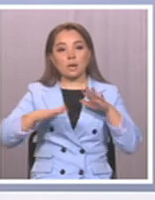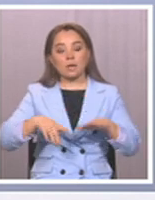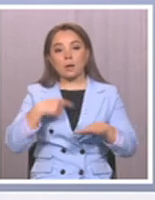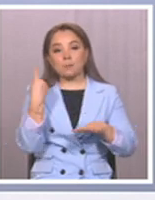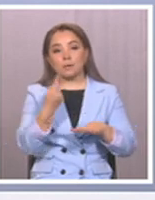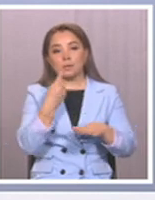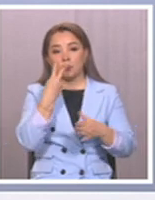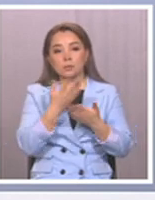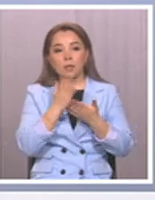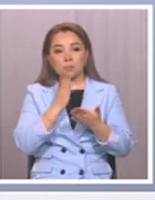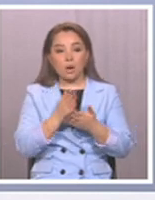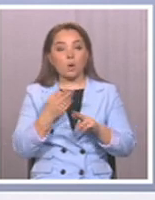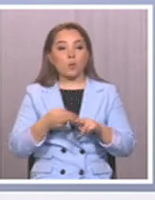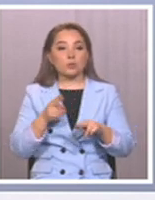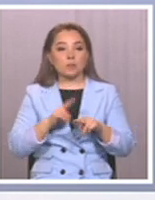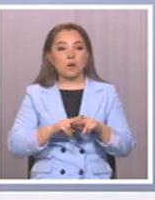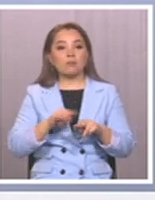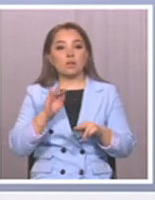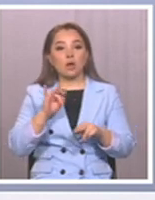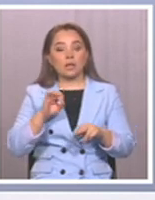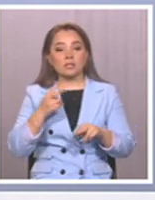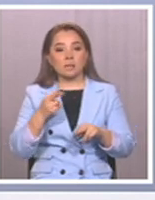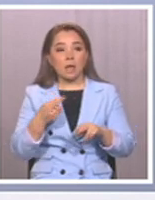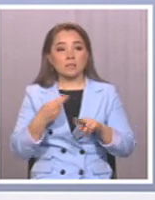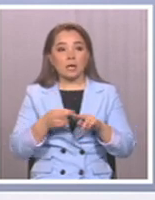болатын. Өйткені осы Флоренцияда